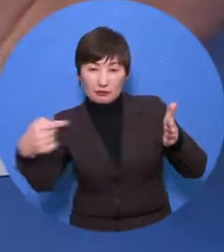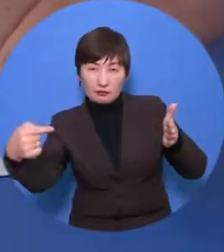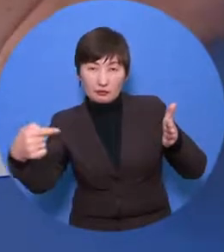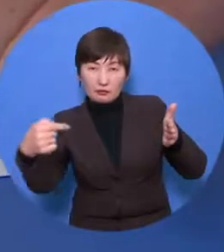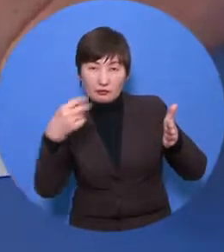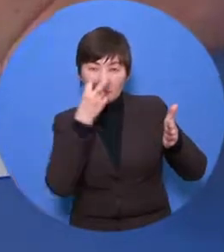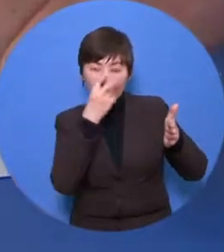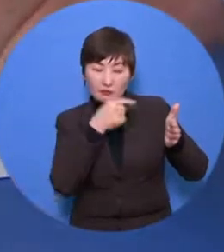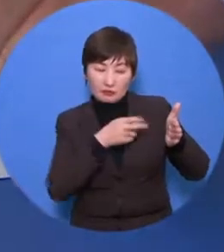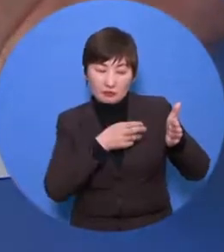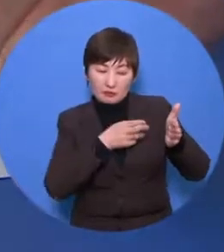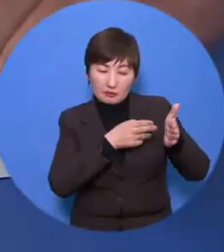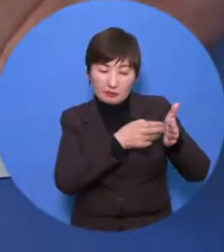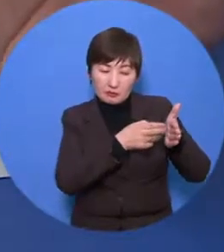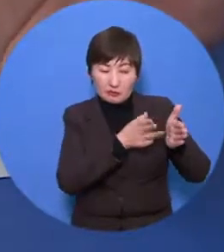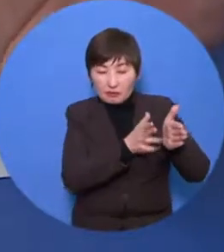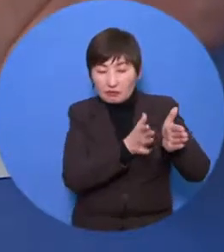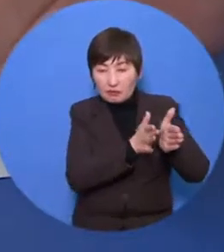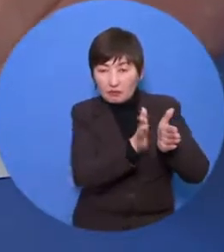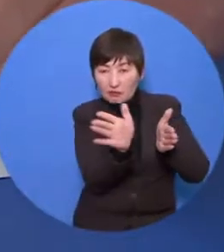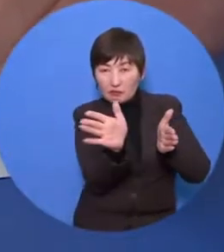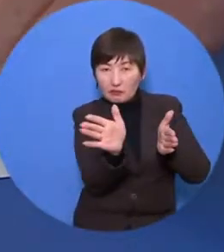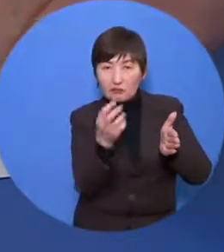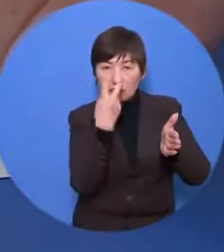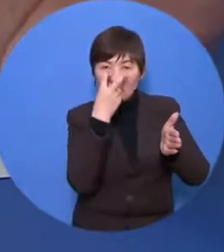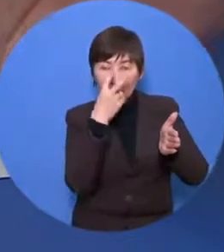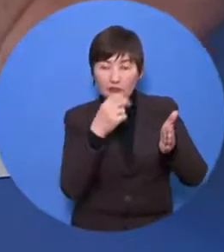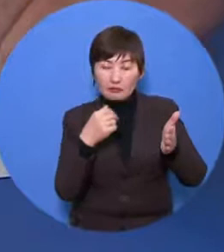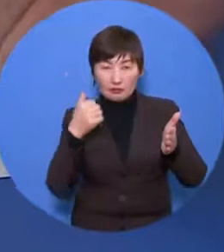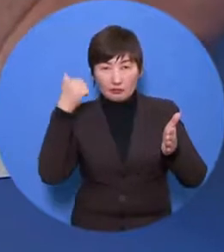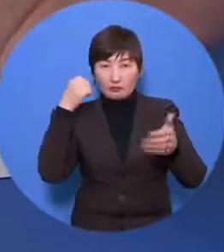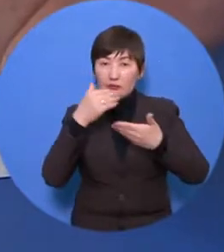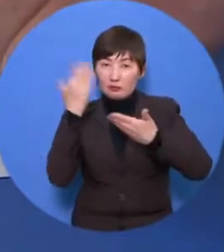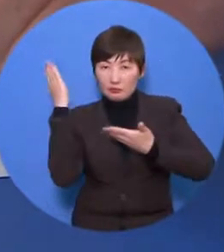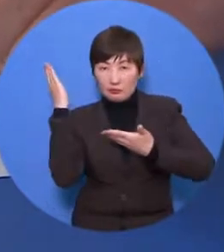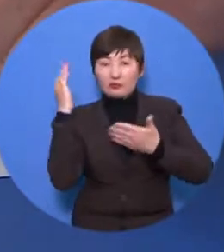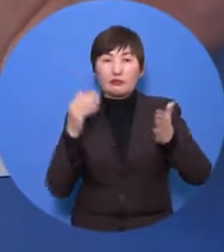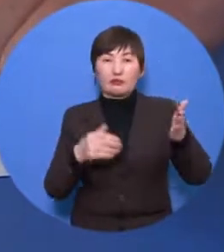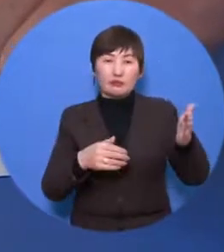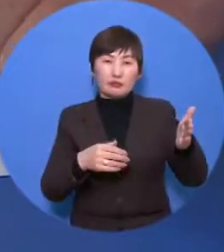цэцэргүүдийг сайн ажиглаарай. За үүнийг хэрхэн тэмдэглэж авах вэ? Чи юу гэж бодож байна?